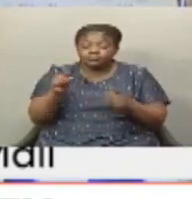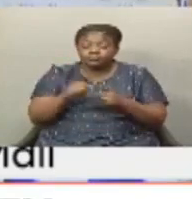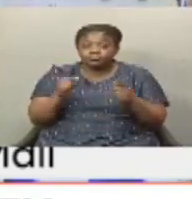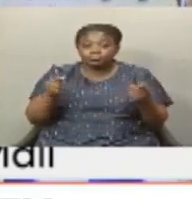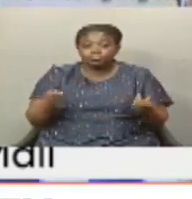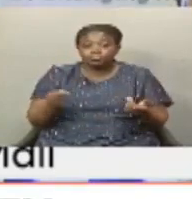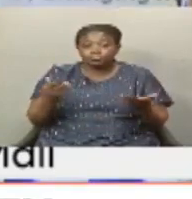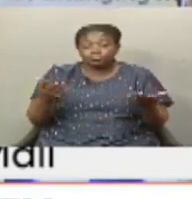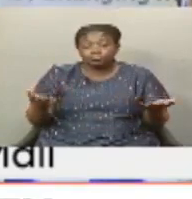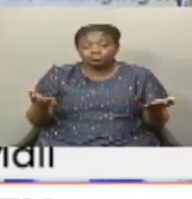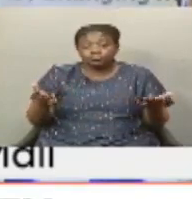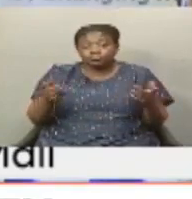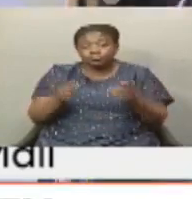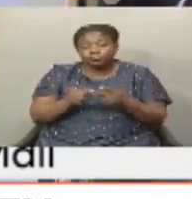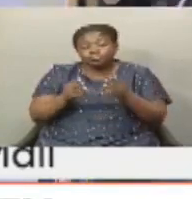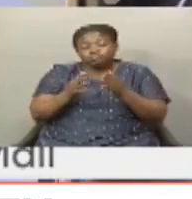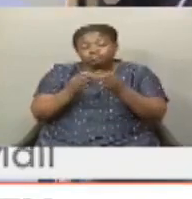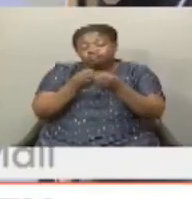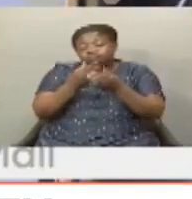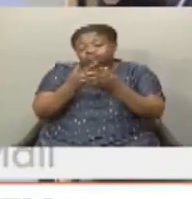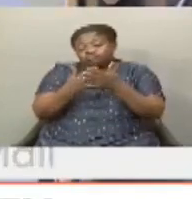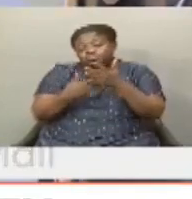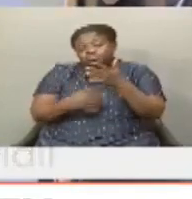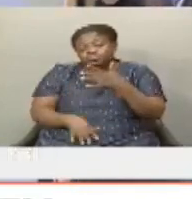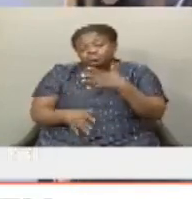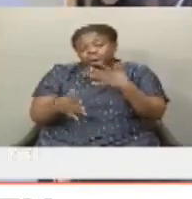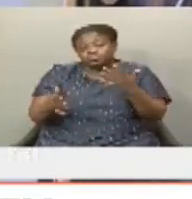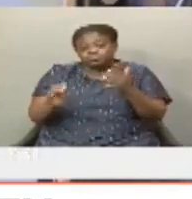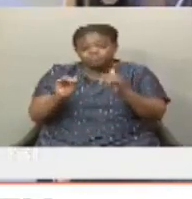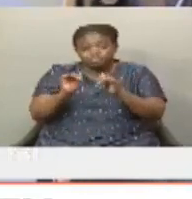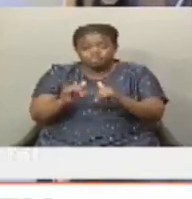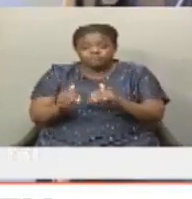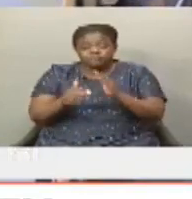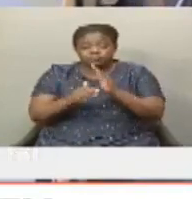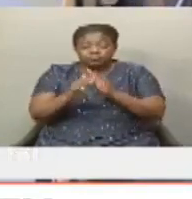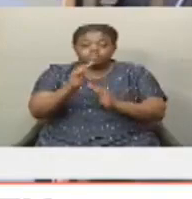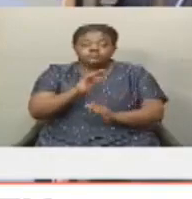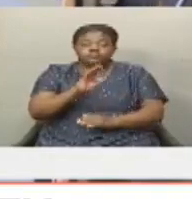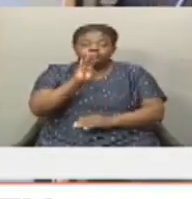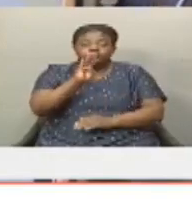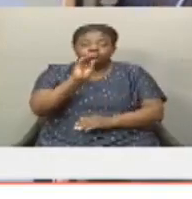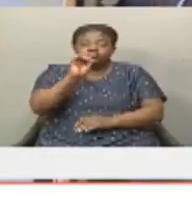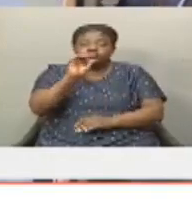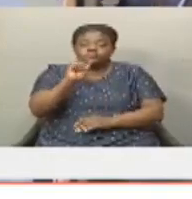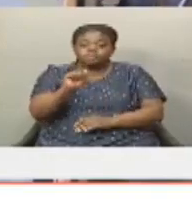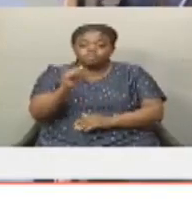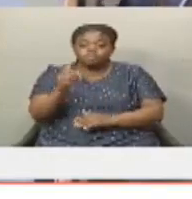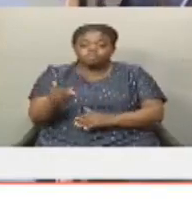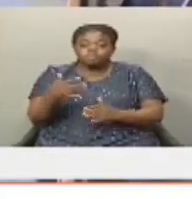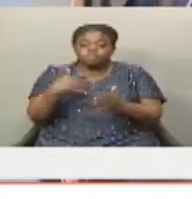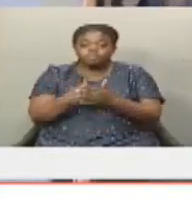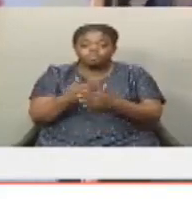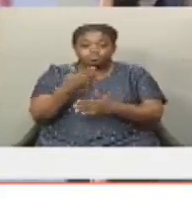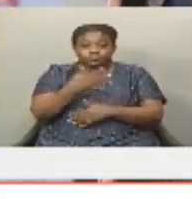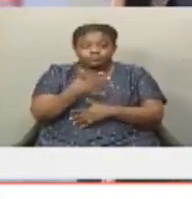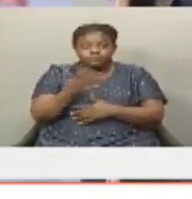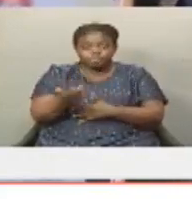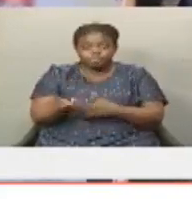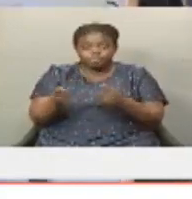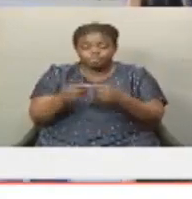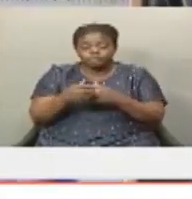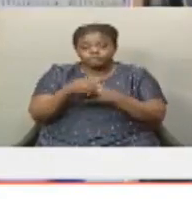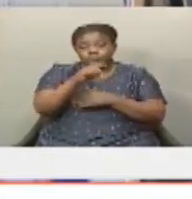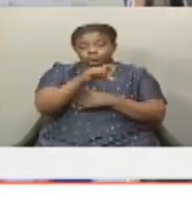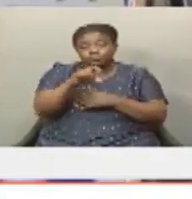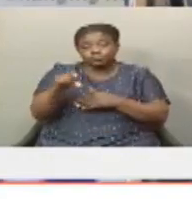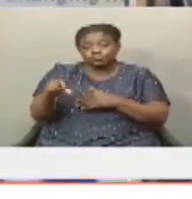obuyinja mu kalulwe. Menya ekindi kiki? Twekwata Omukenkufu ne Prof by Research ebyuma bina kukibanja mpola. Ate